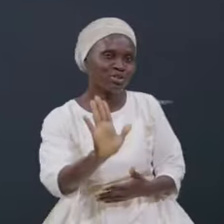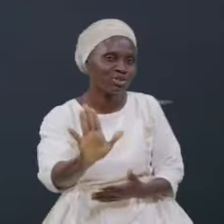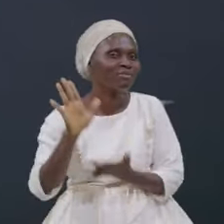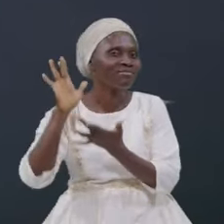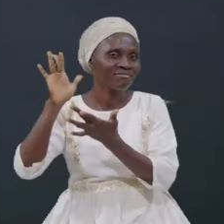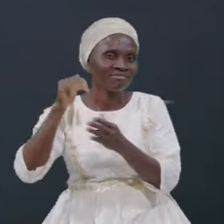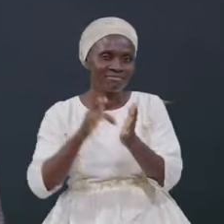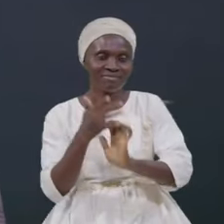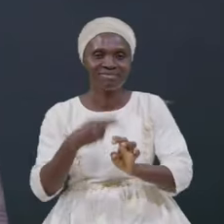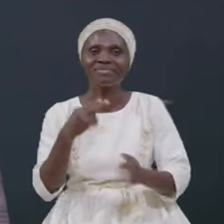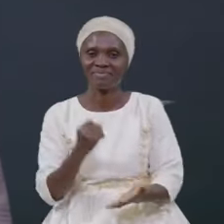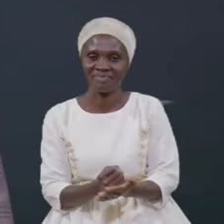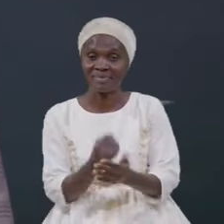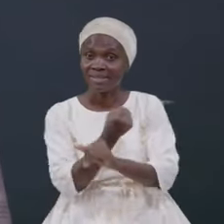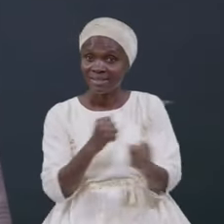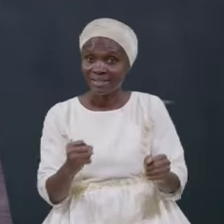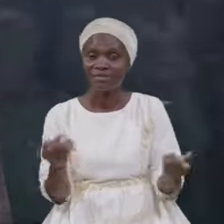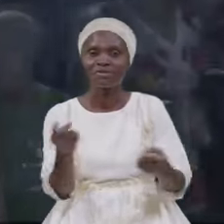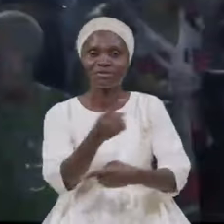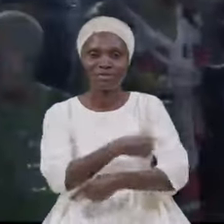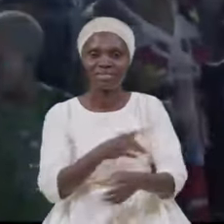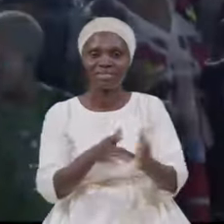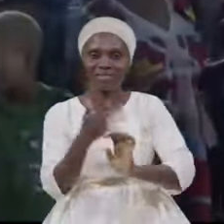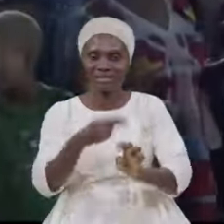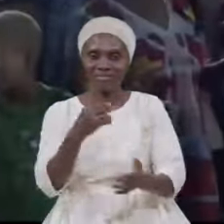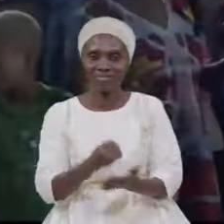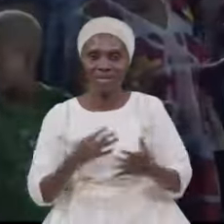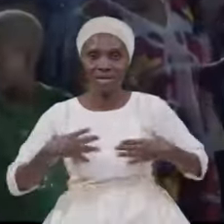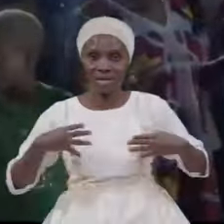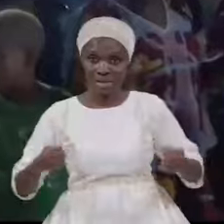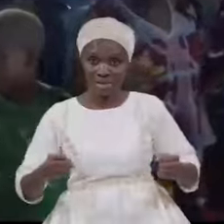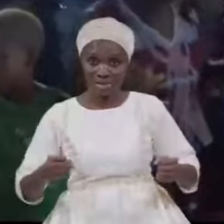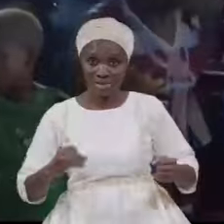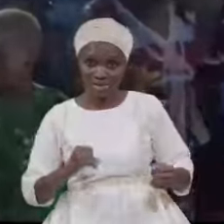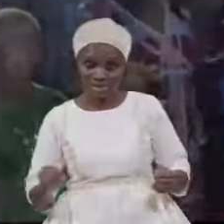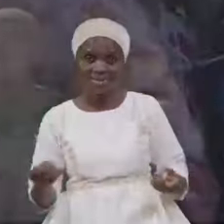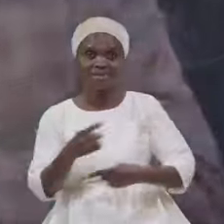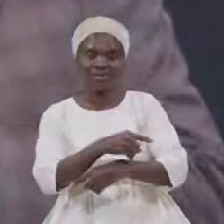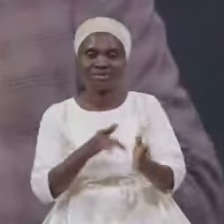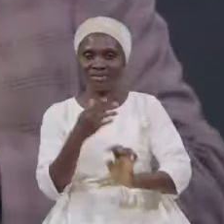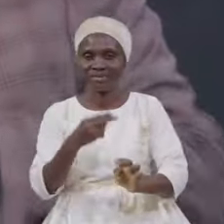Le salut aujourd'hui, la guérison aujourd'hui, la délivrance aujourd'hui,